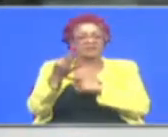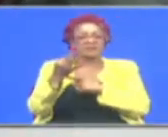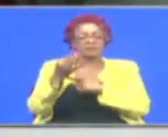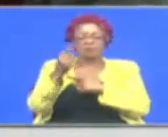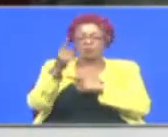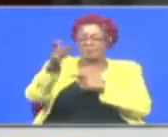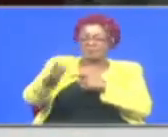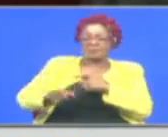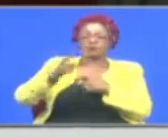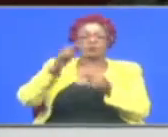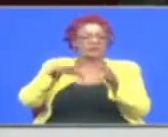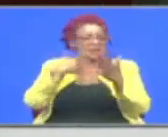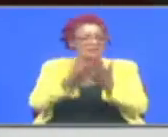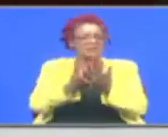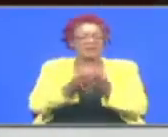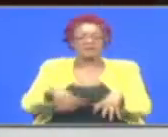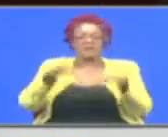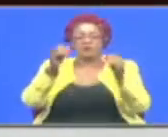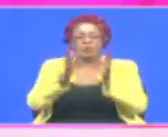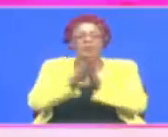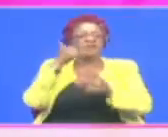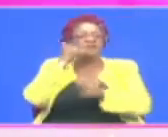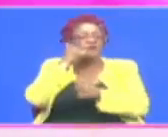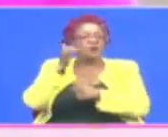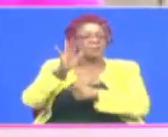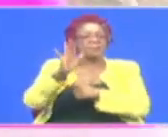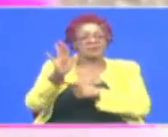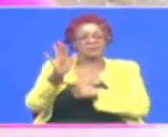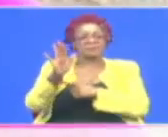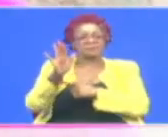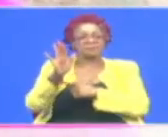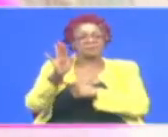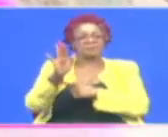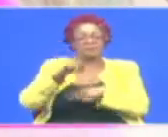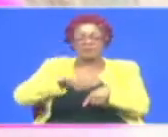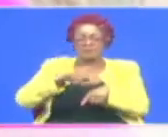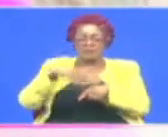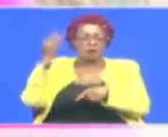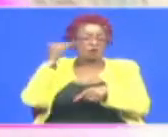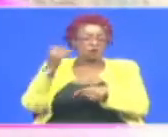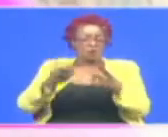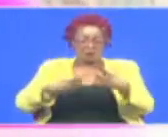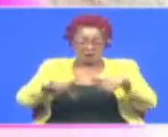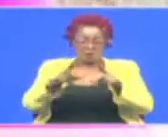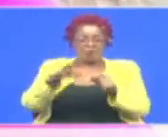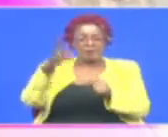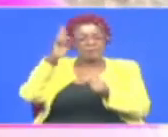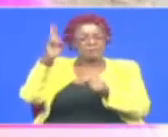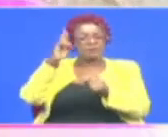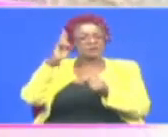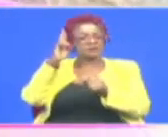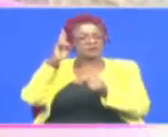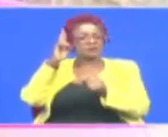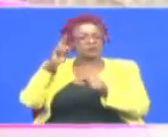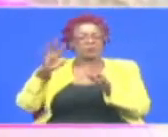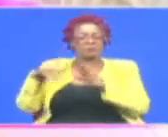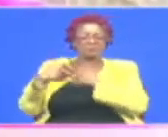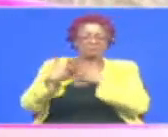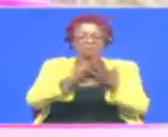mmoja alikamatwa na kupatikana na simu ya Veronica. Na licha ya mahakama kuwaruhusu polisi kumtupa mshukiwa rumande